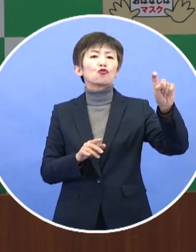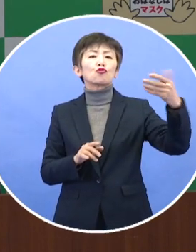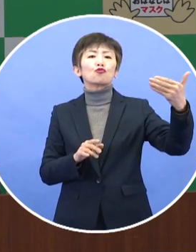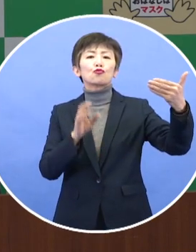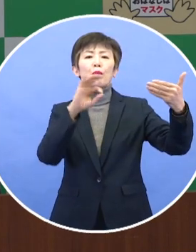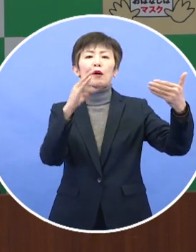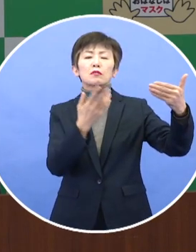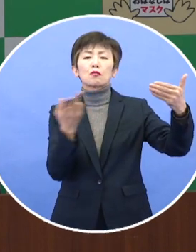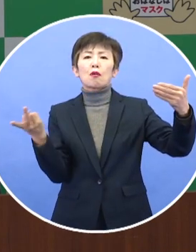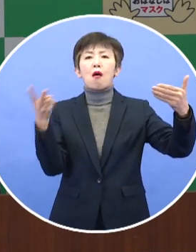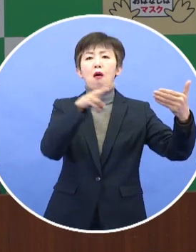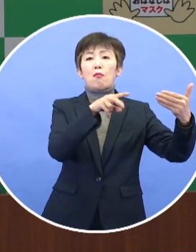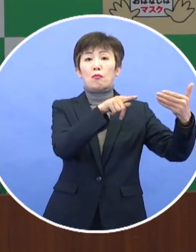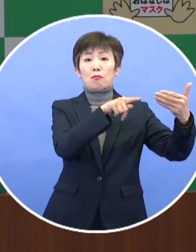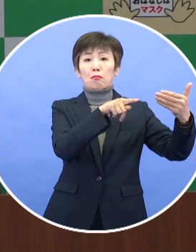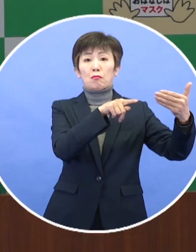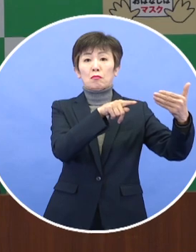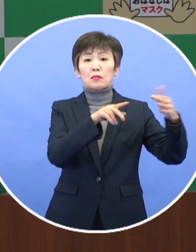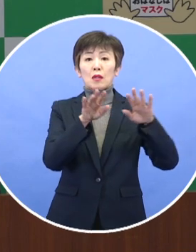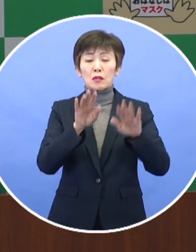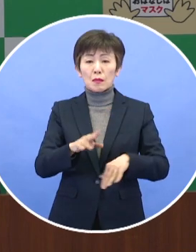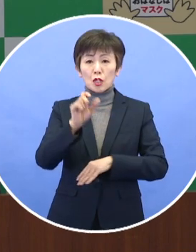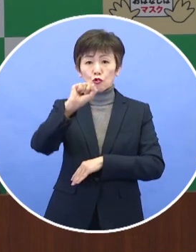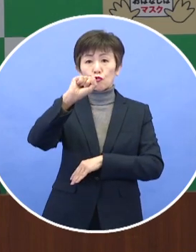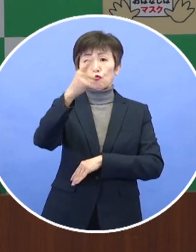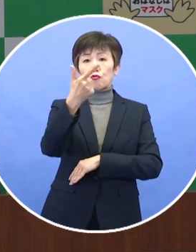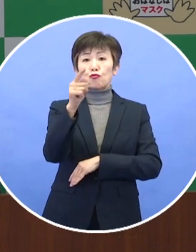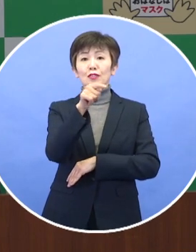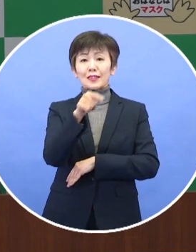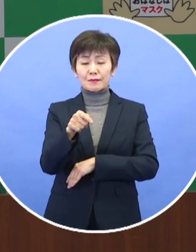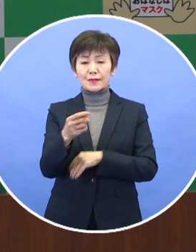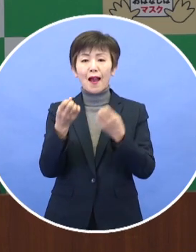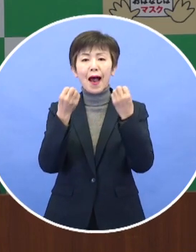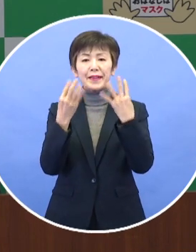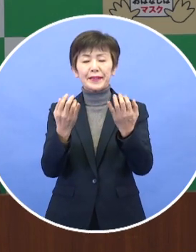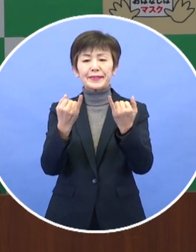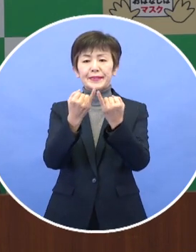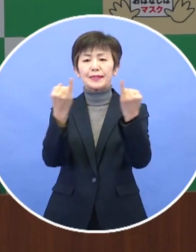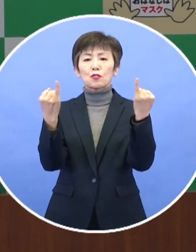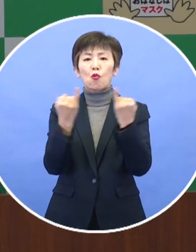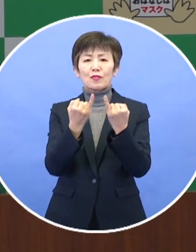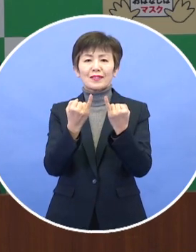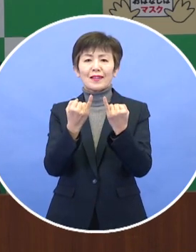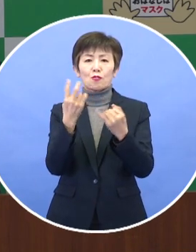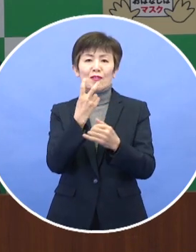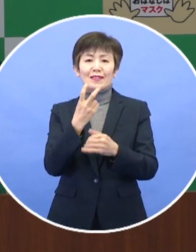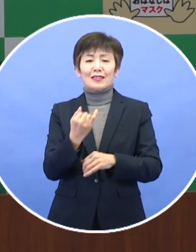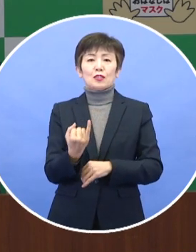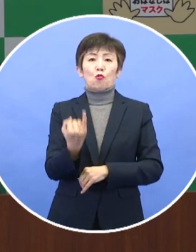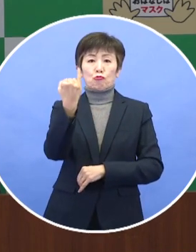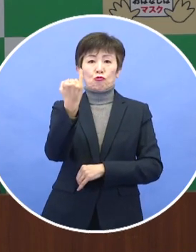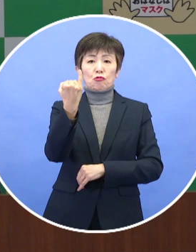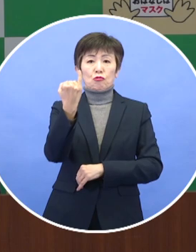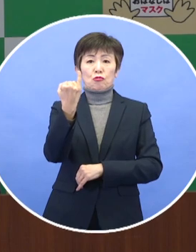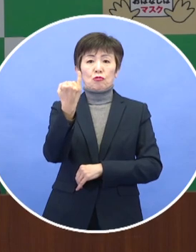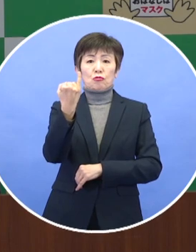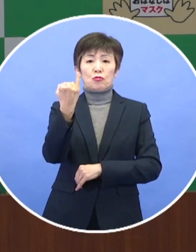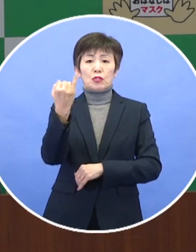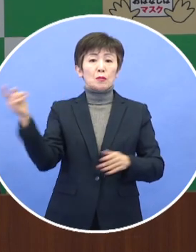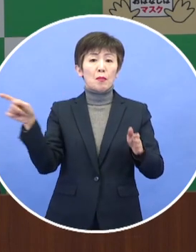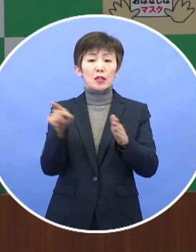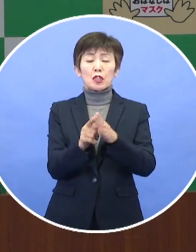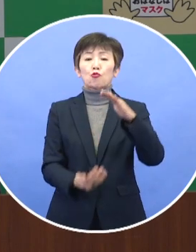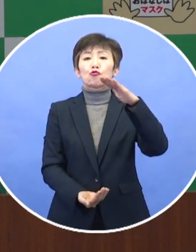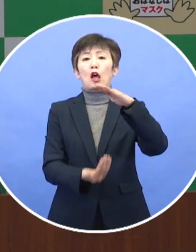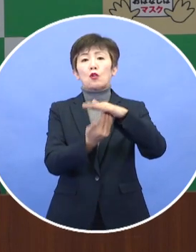ね、16人の新たに女性管理職を登用しまして、過去最多が15人でしたのでそれを上回る。